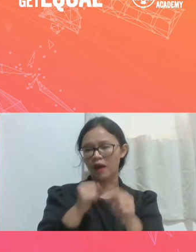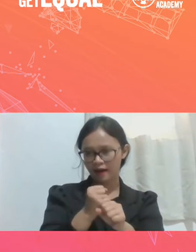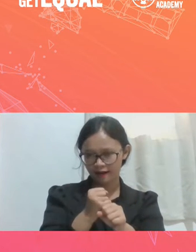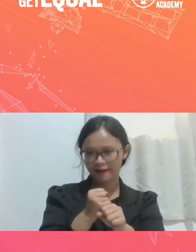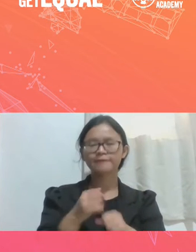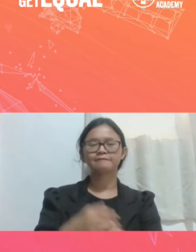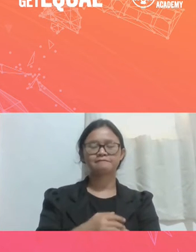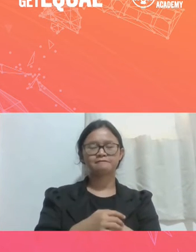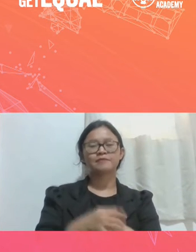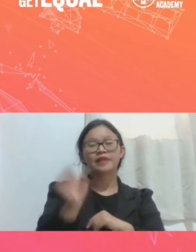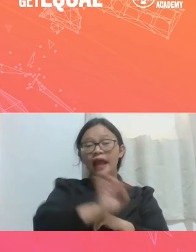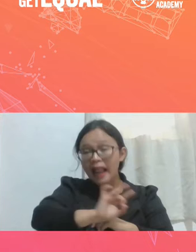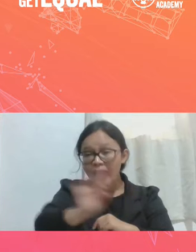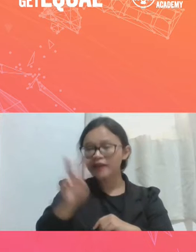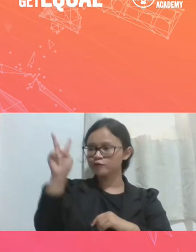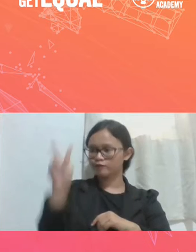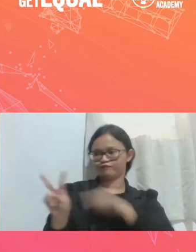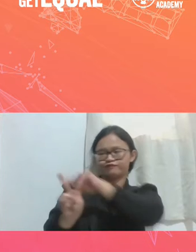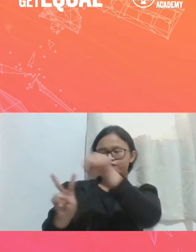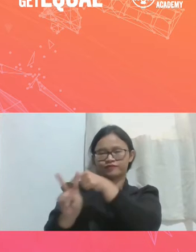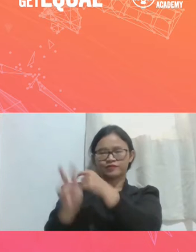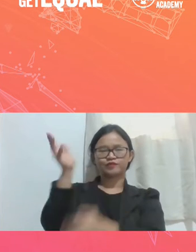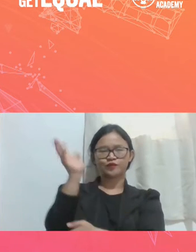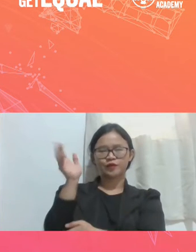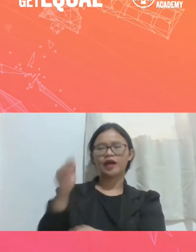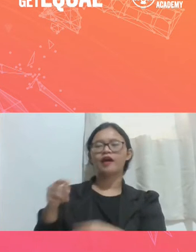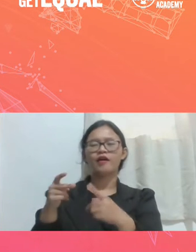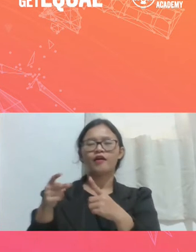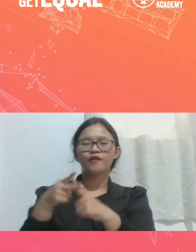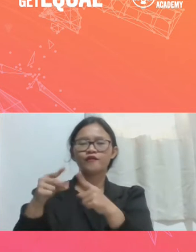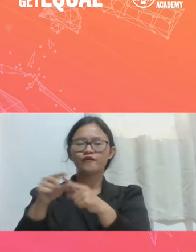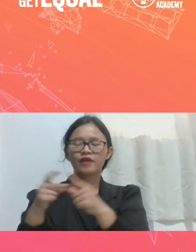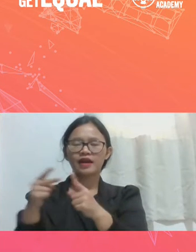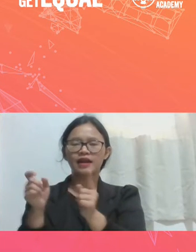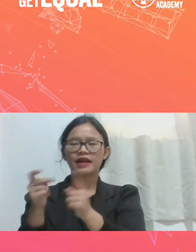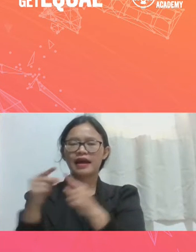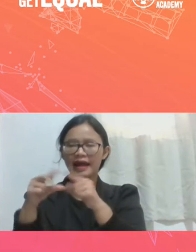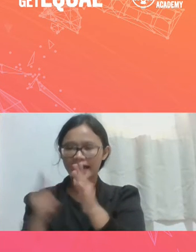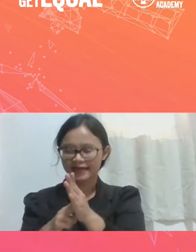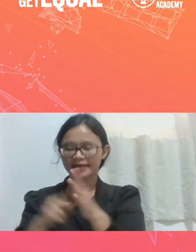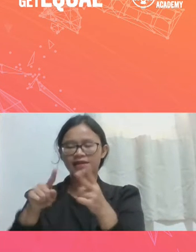Tentunya akan ada 2 tokoh yang bersama kita nanti, ada Muhammad Farhan dan Budiman Sujatmiko.